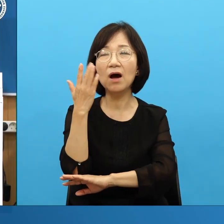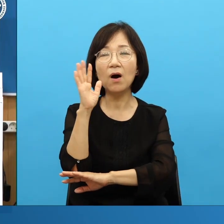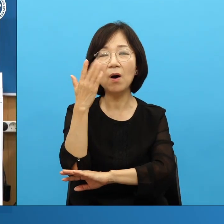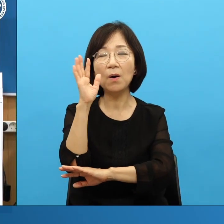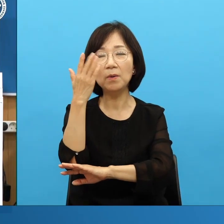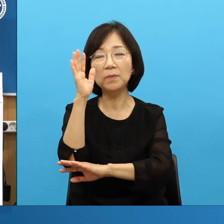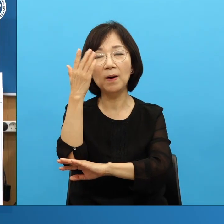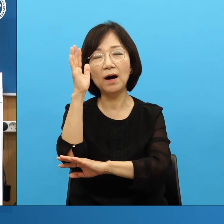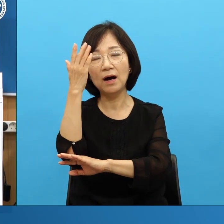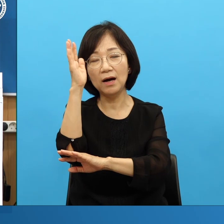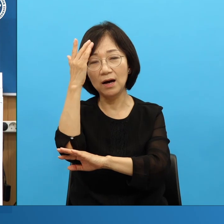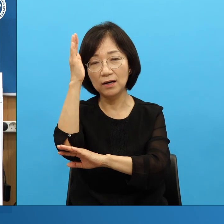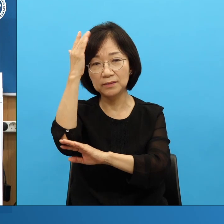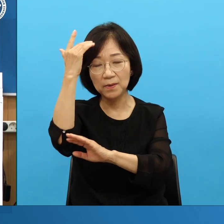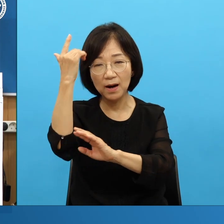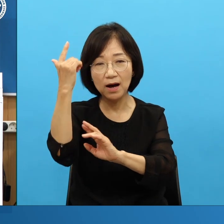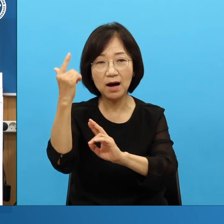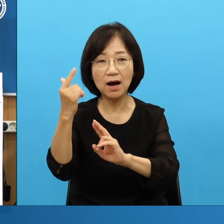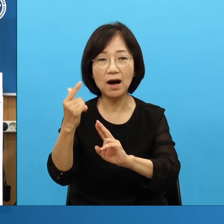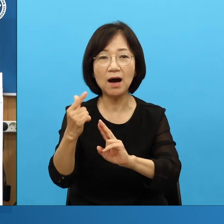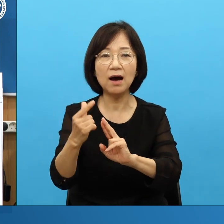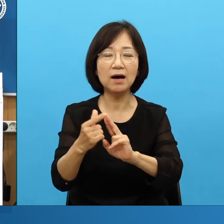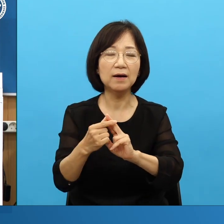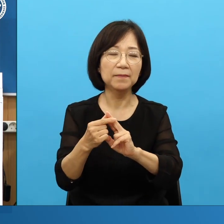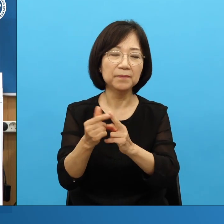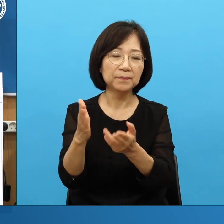하늘의 영광과